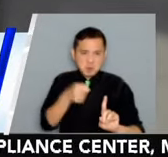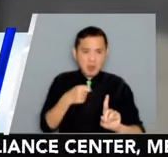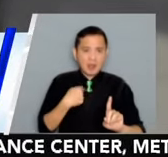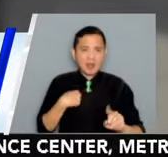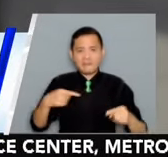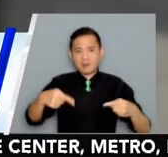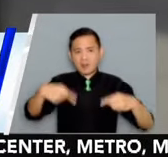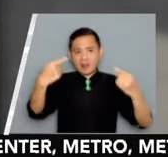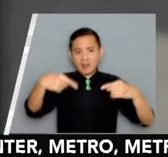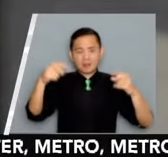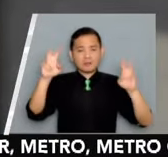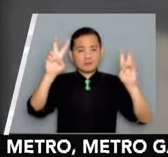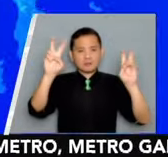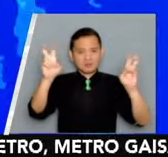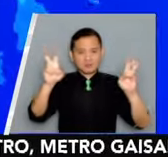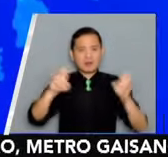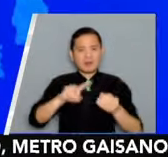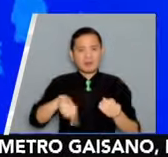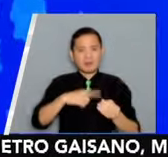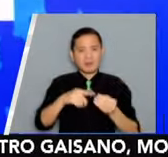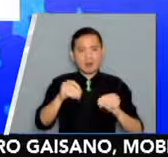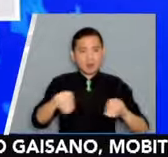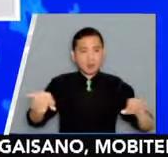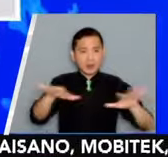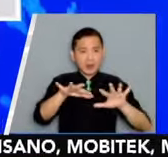krimen. Arestado ang sospek.